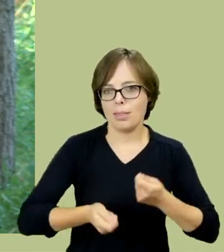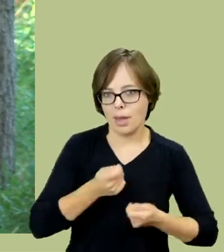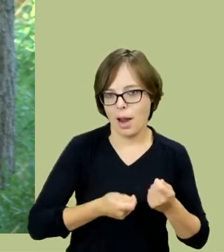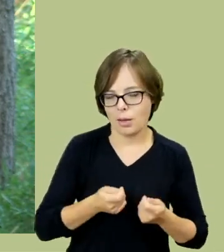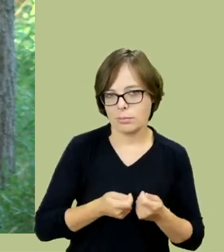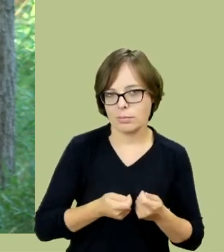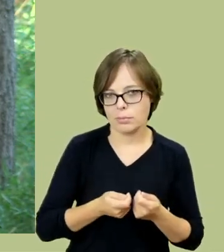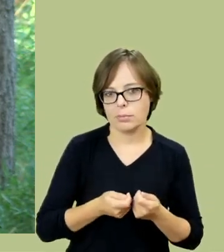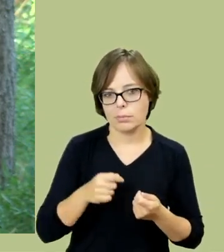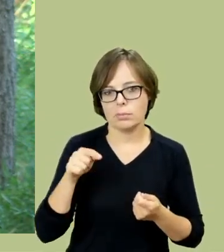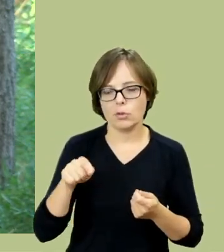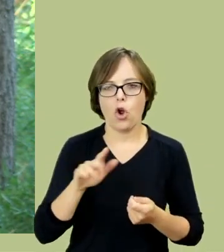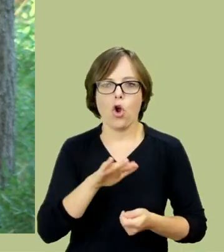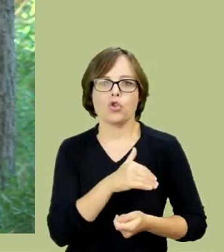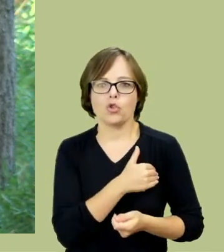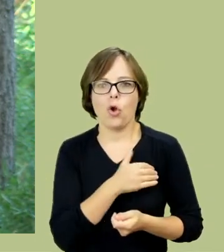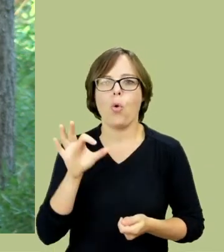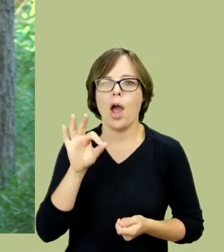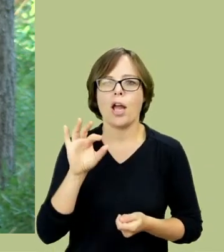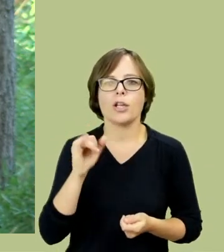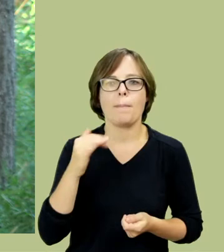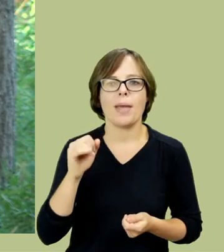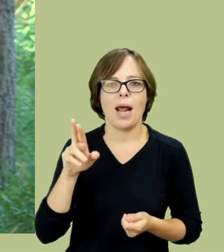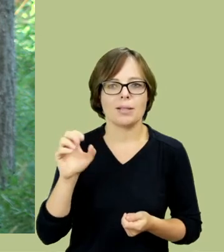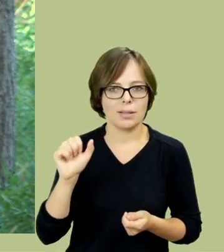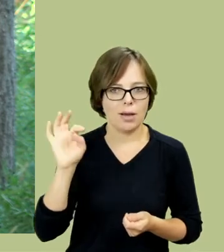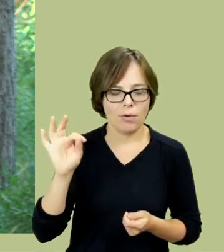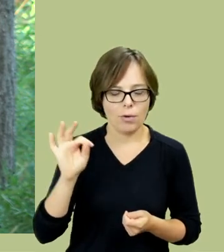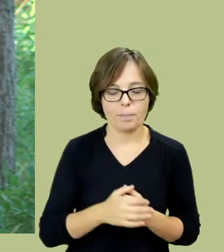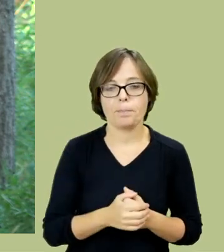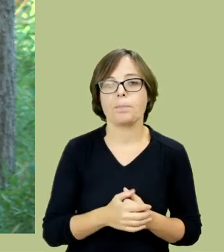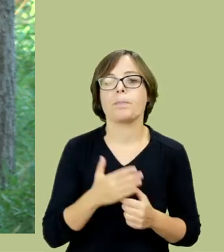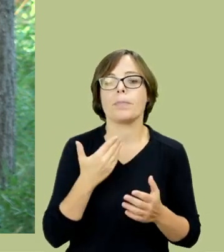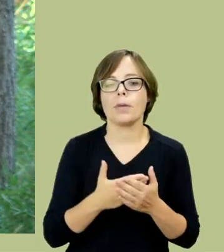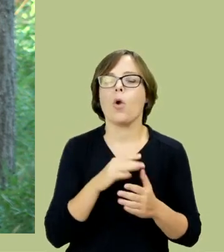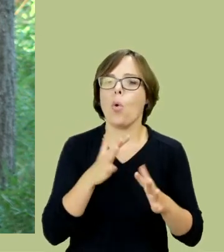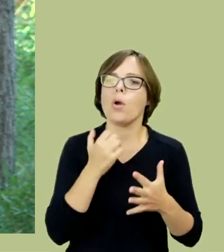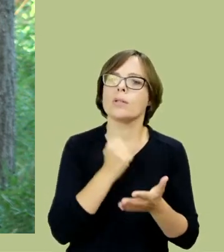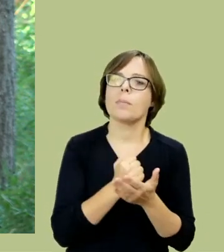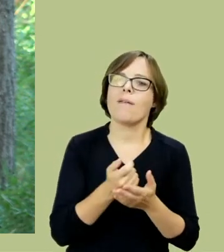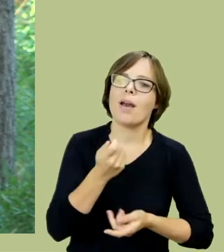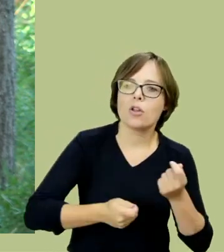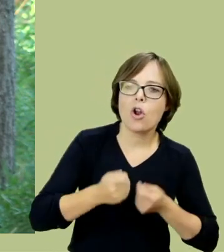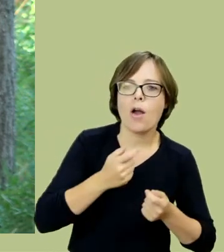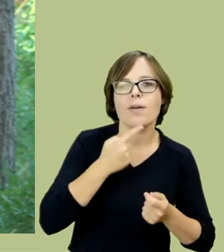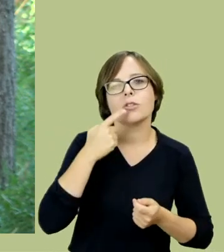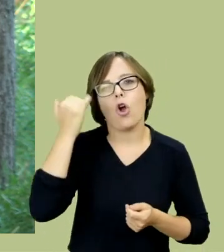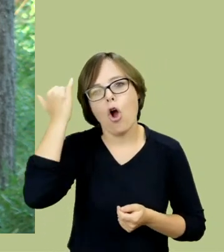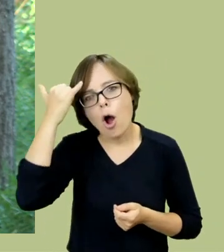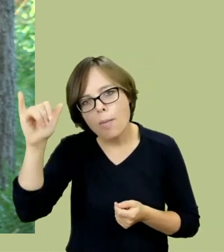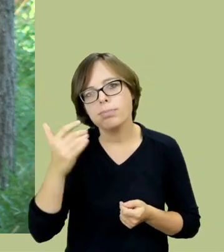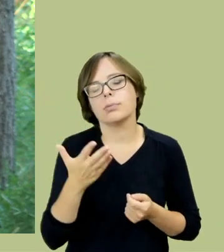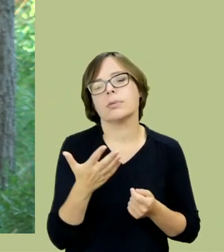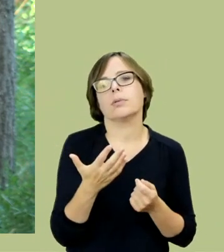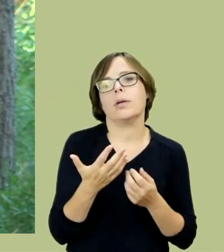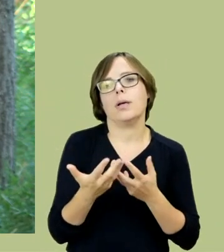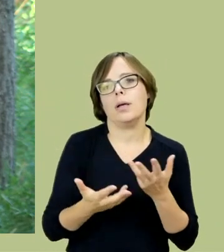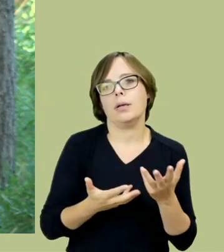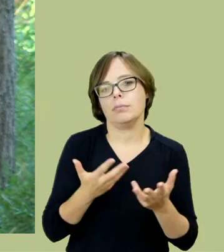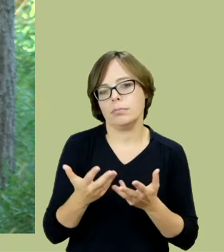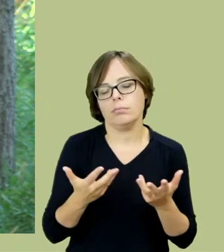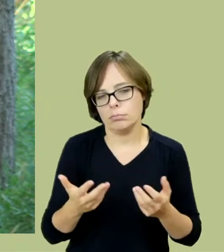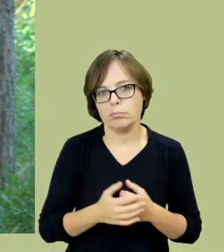wspomnianej tu szkole siemirackiej, więc sprawy handlowe, języki obce i była